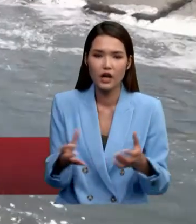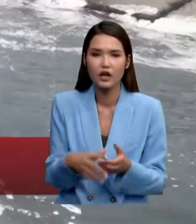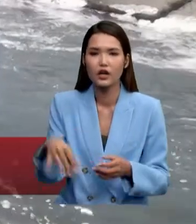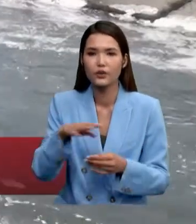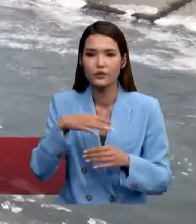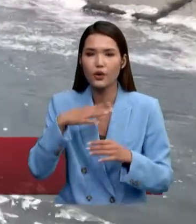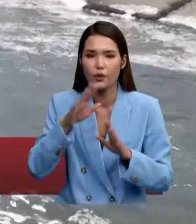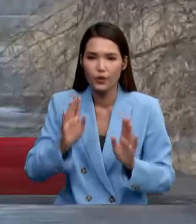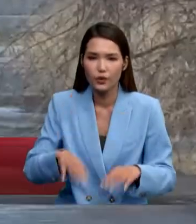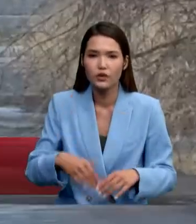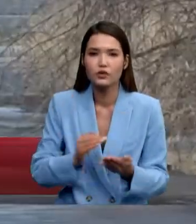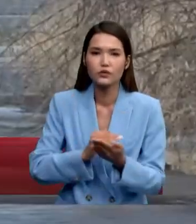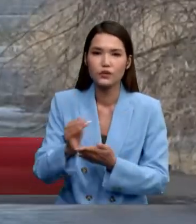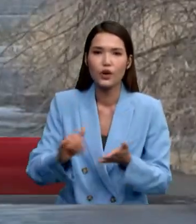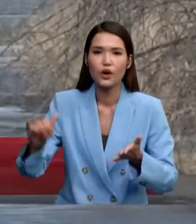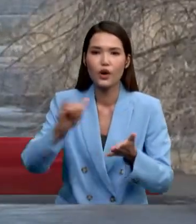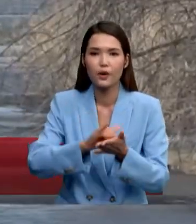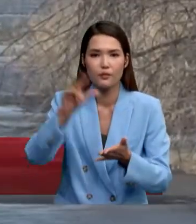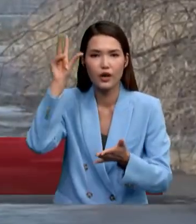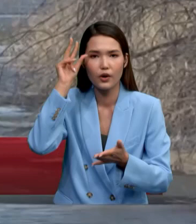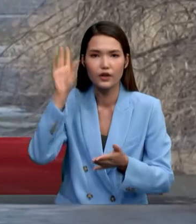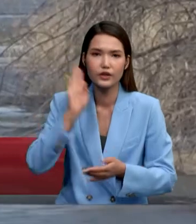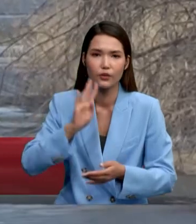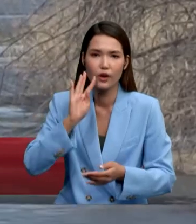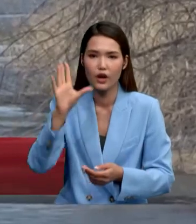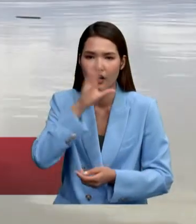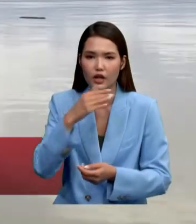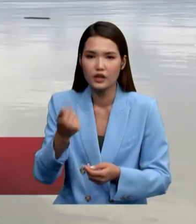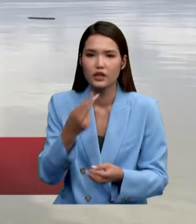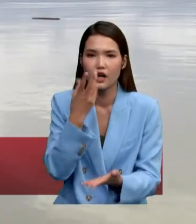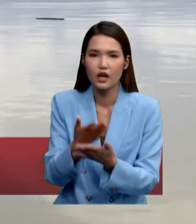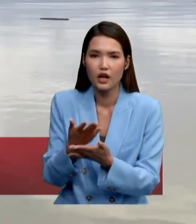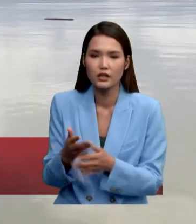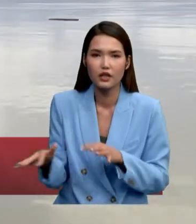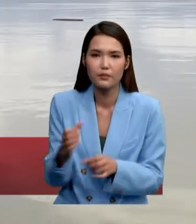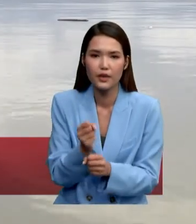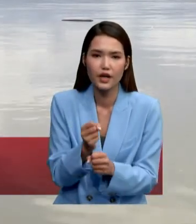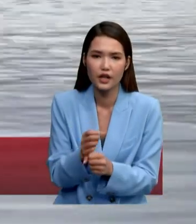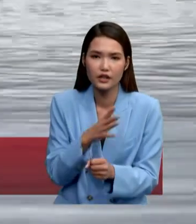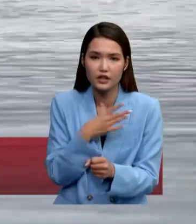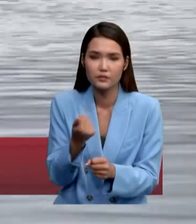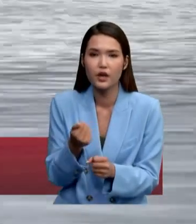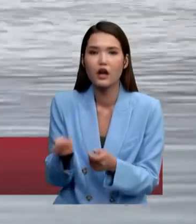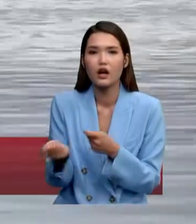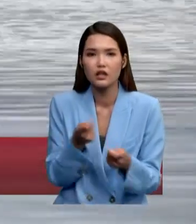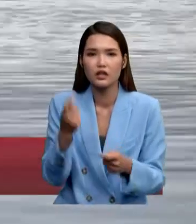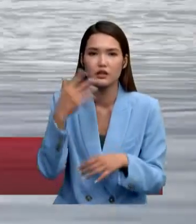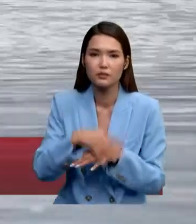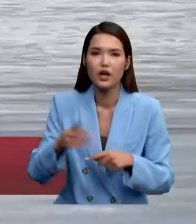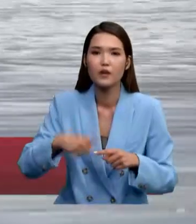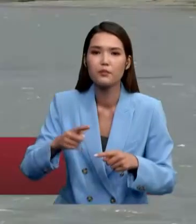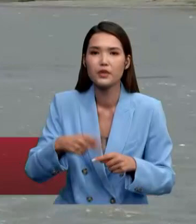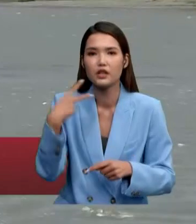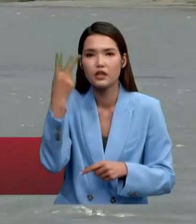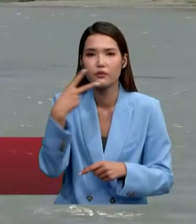не было сброса установленного количества воды. Это также отрицательно сказалось и на нересте рыб. Последствия будут заметны в ближайшие 2-3